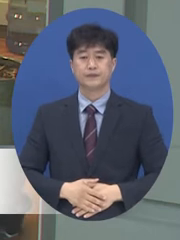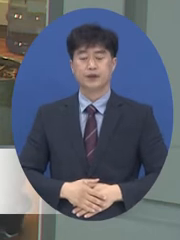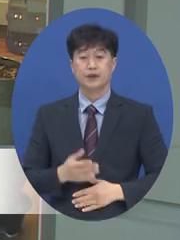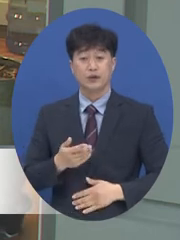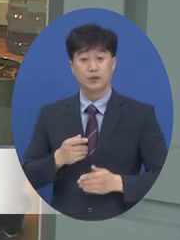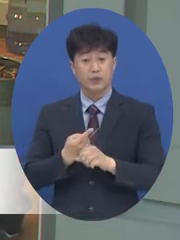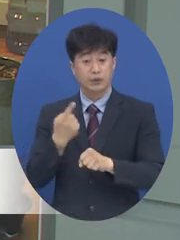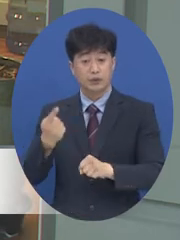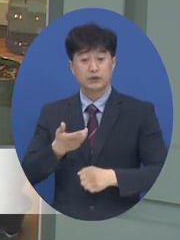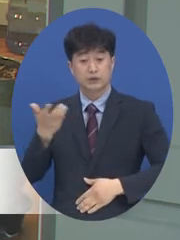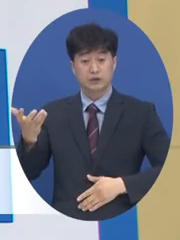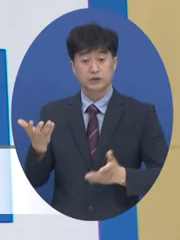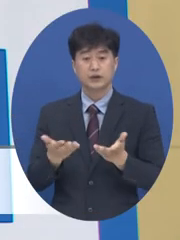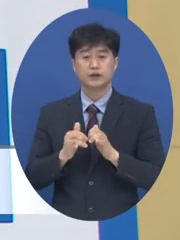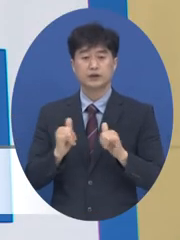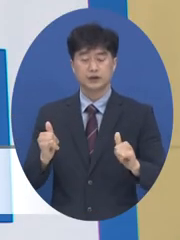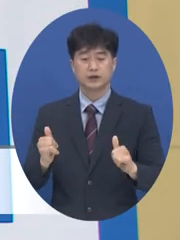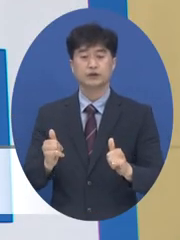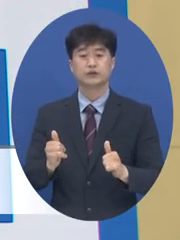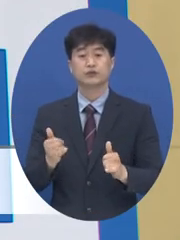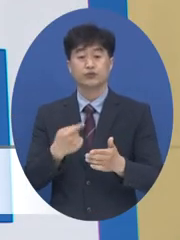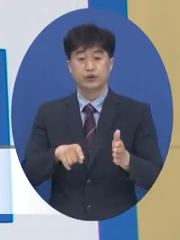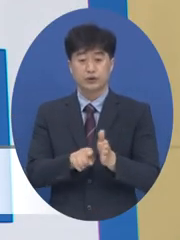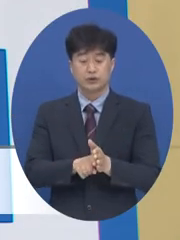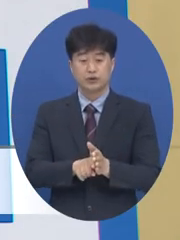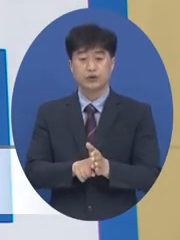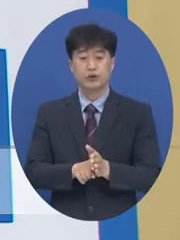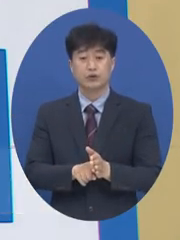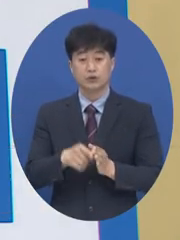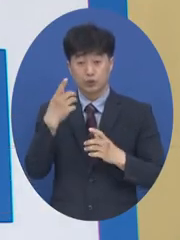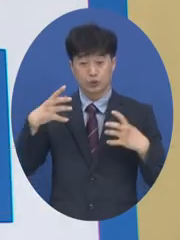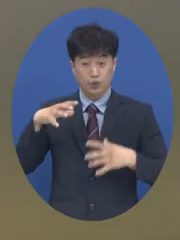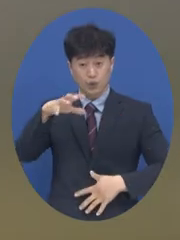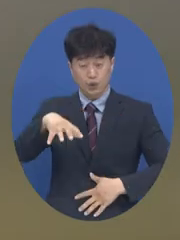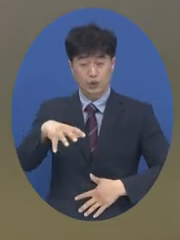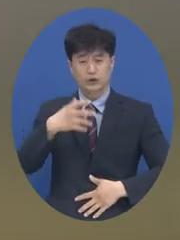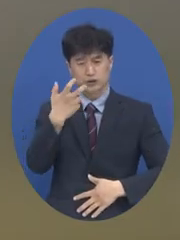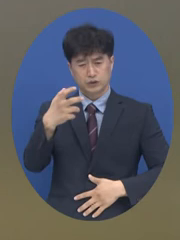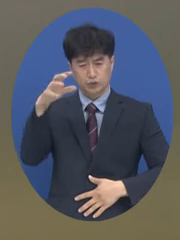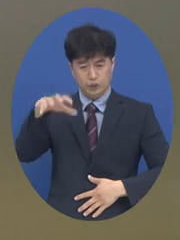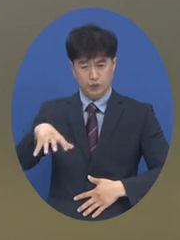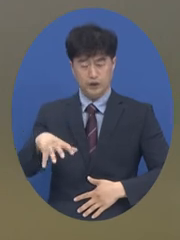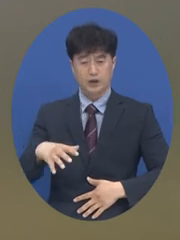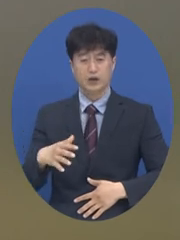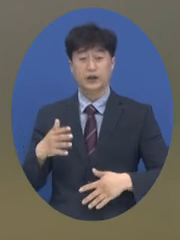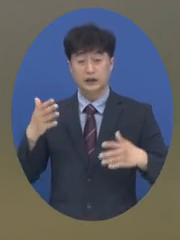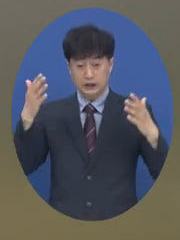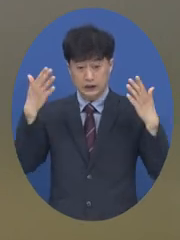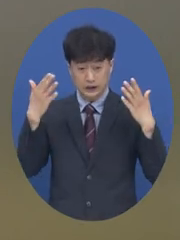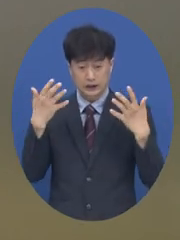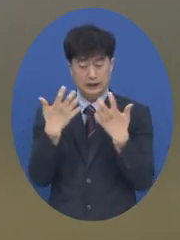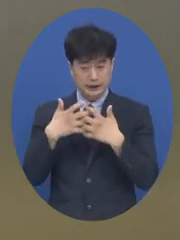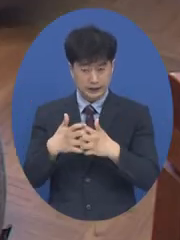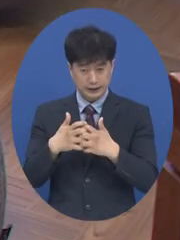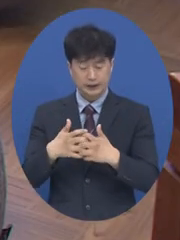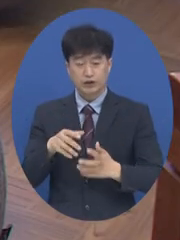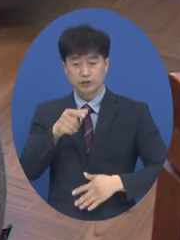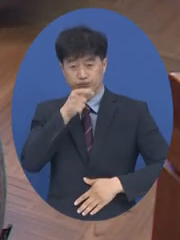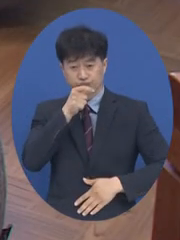밖에도 이동 노동자들을 위해 경기도 청사와 산하 공공기관 총 70여 곳에 냉방기와 생수 등을 갖춘